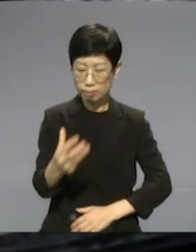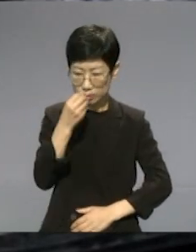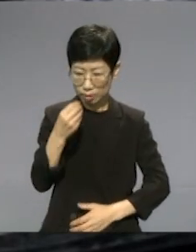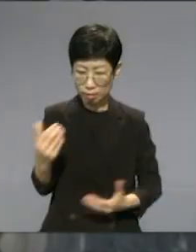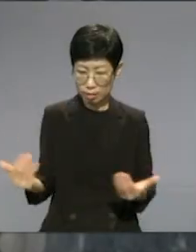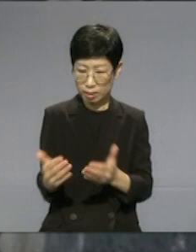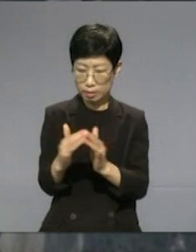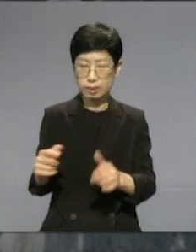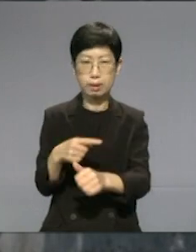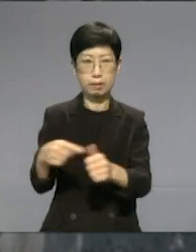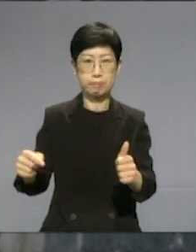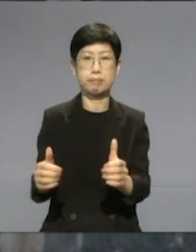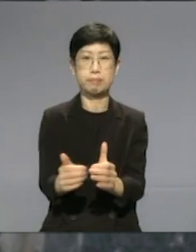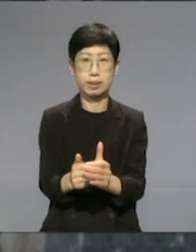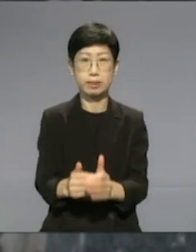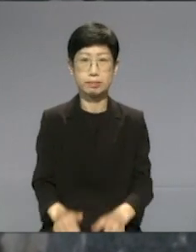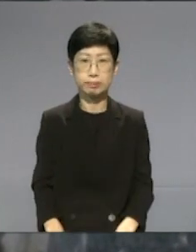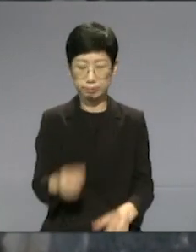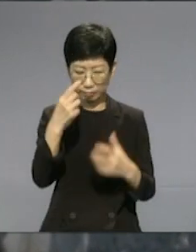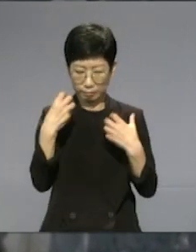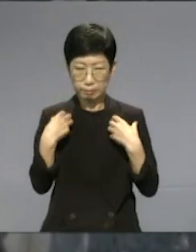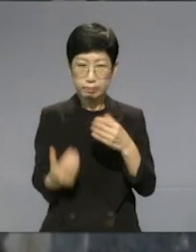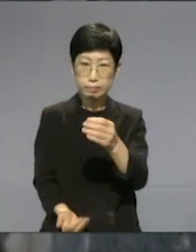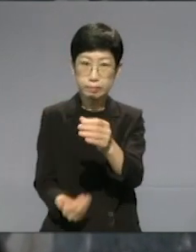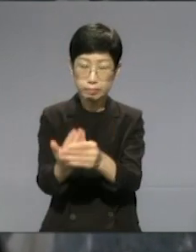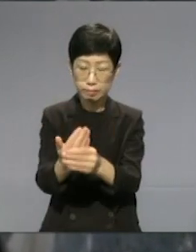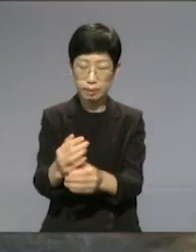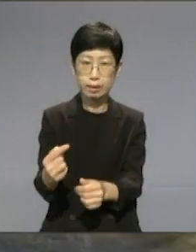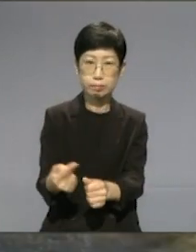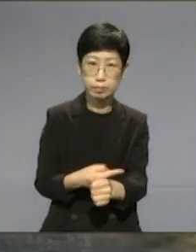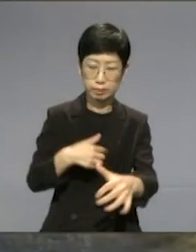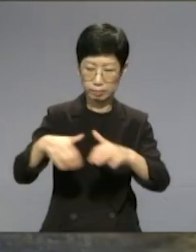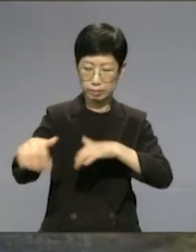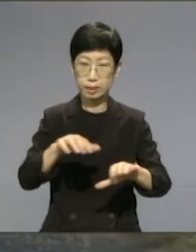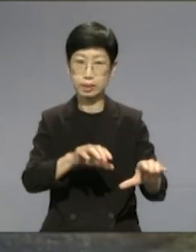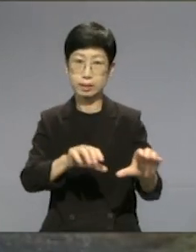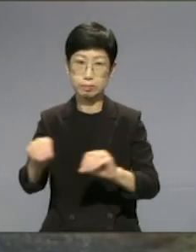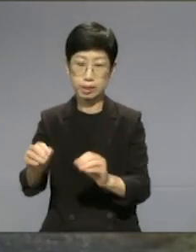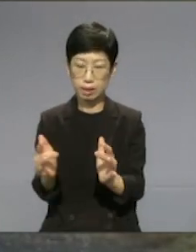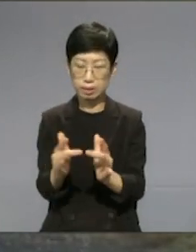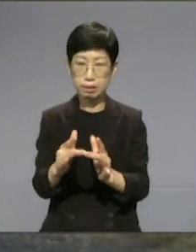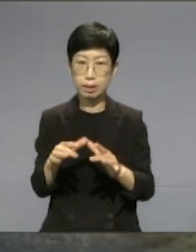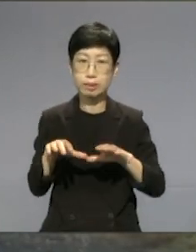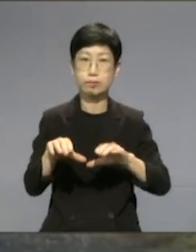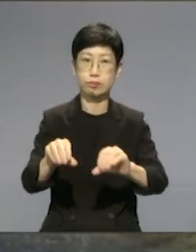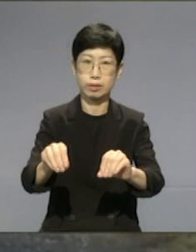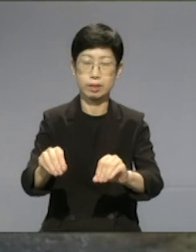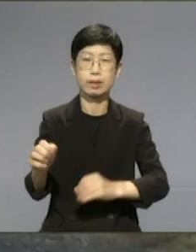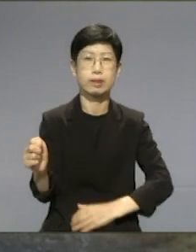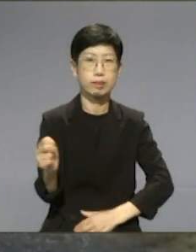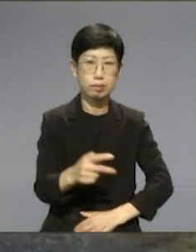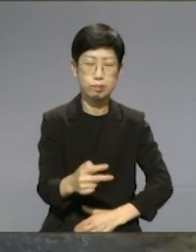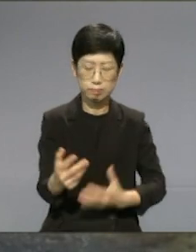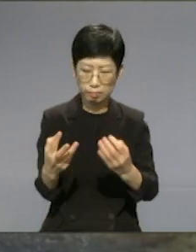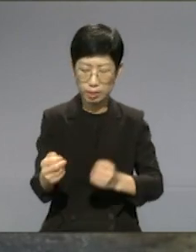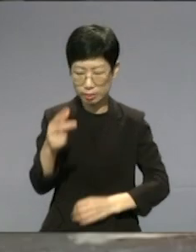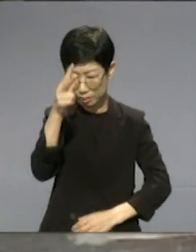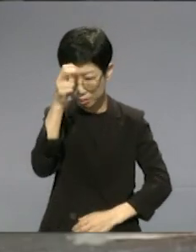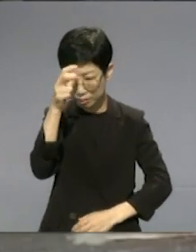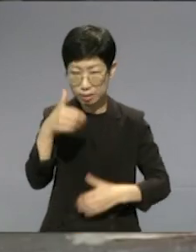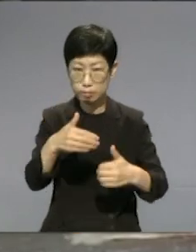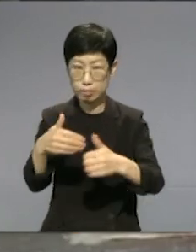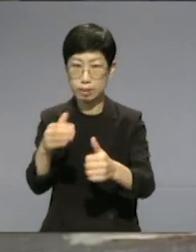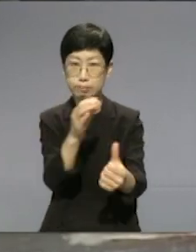살해하기도 했습니다. 인도 정부는 사건이 일어나자 통행 금지와 인터넷 연결 중단, 또 수천 명의